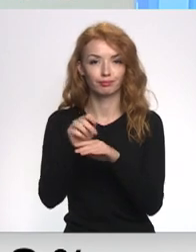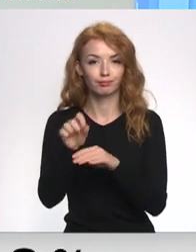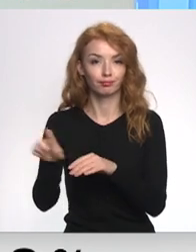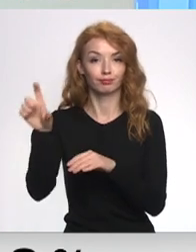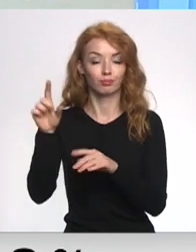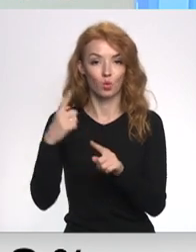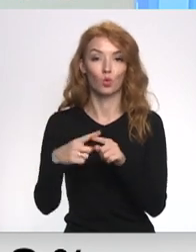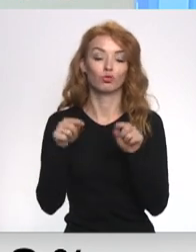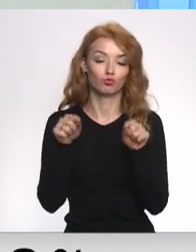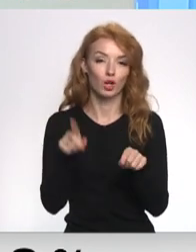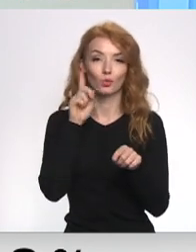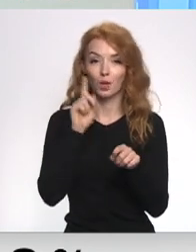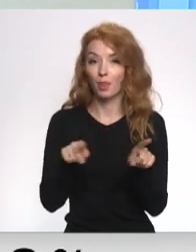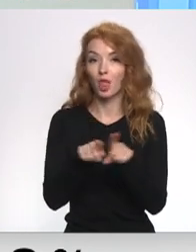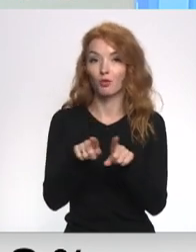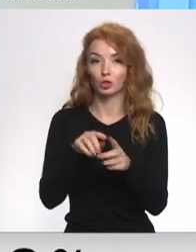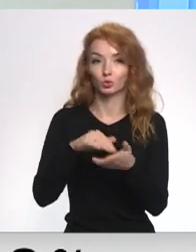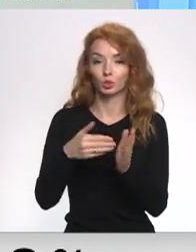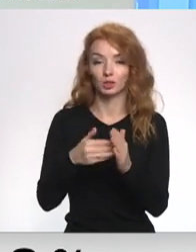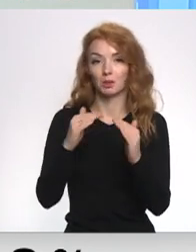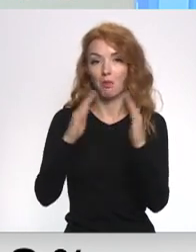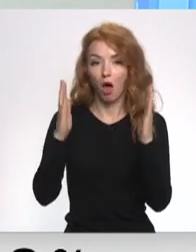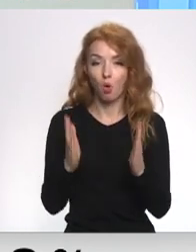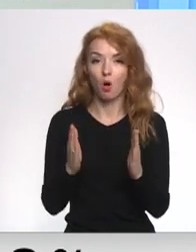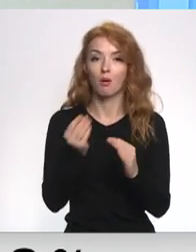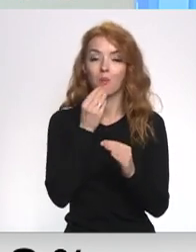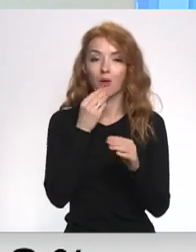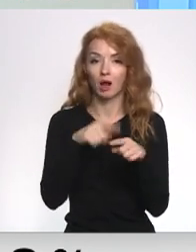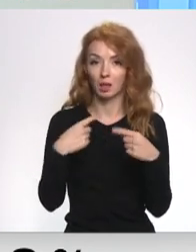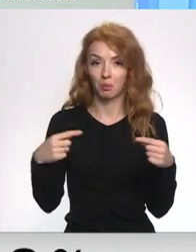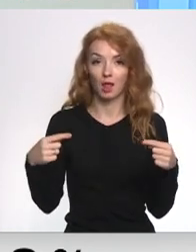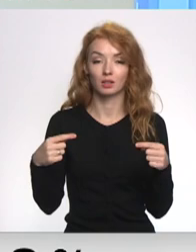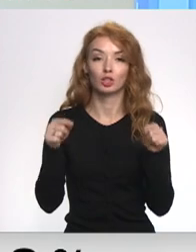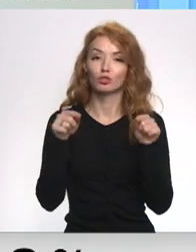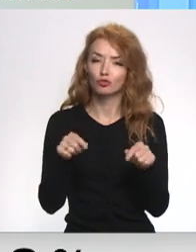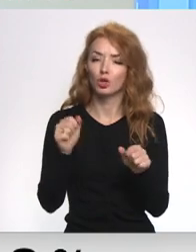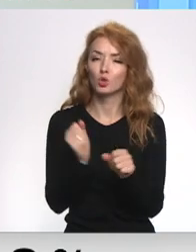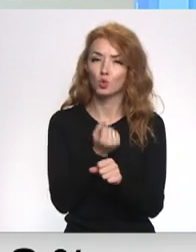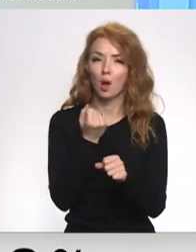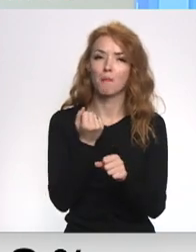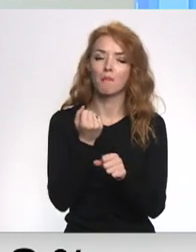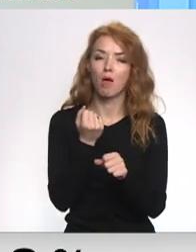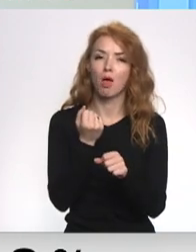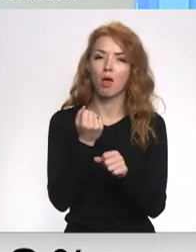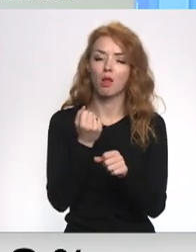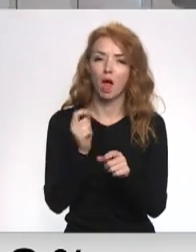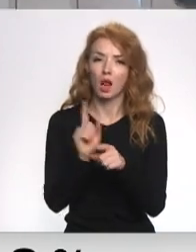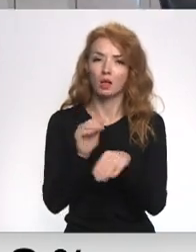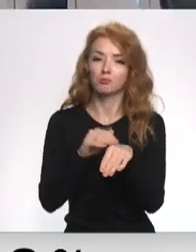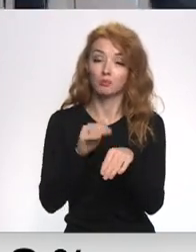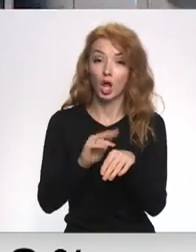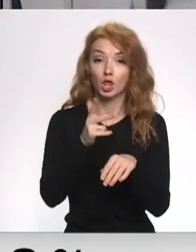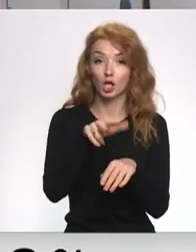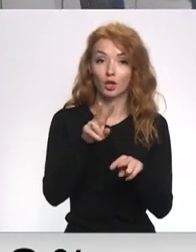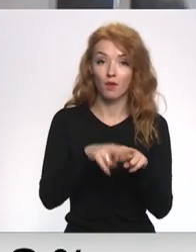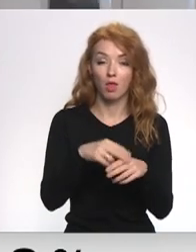arī šeit, protams, ir tās pašas pozīcijas, kā mājoklis, kā pārtikas preces. Šeit gan jāmin, ka trešajā vietā ir apģērba un apava.